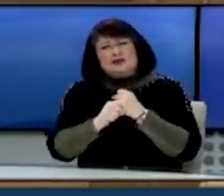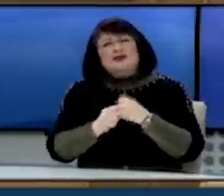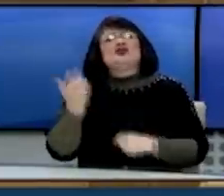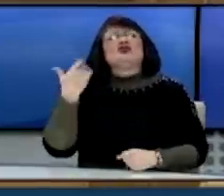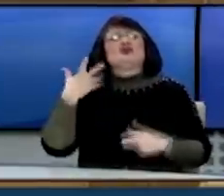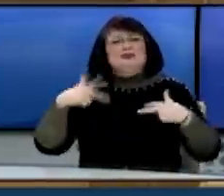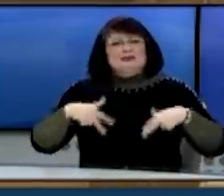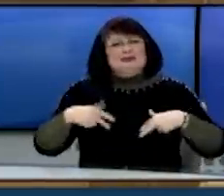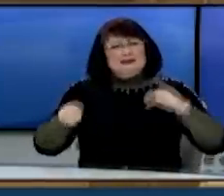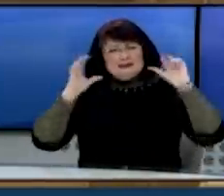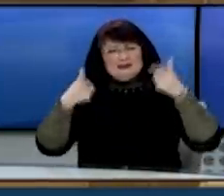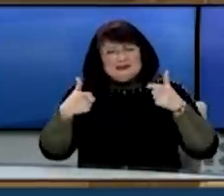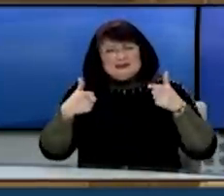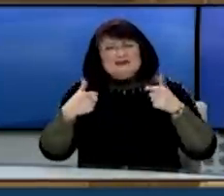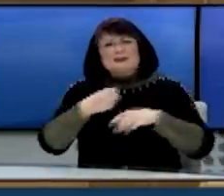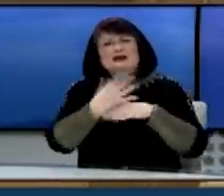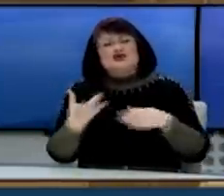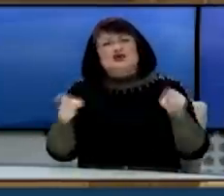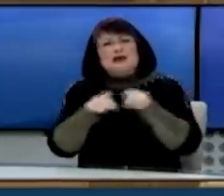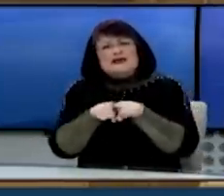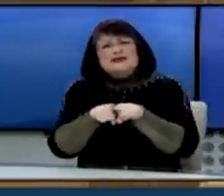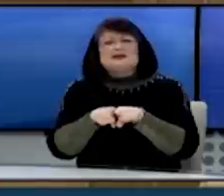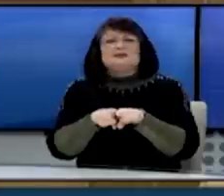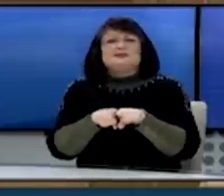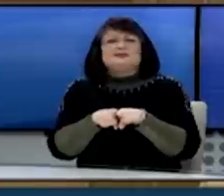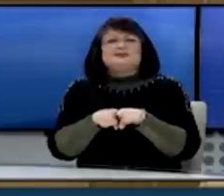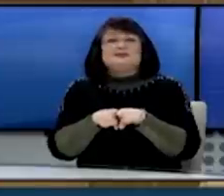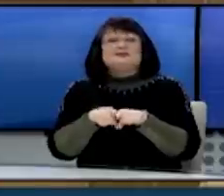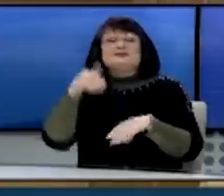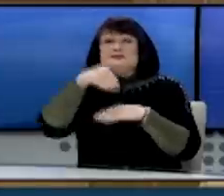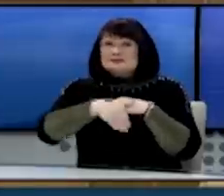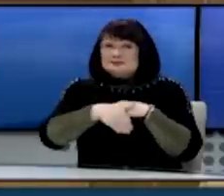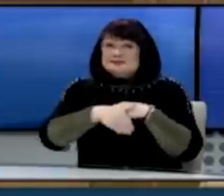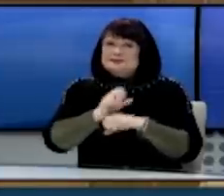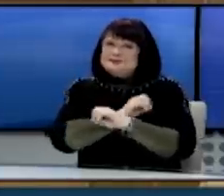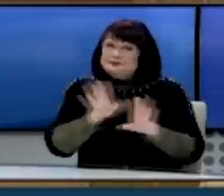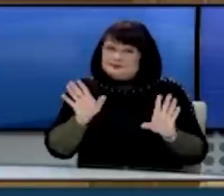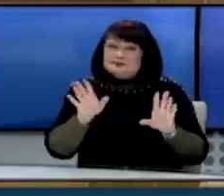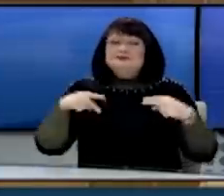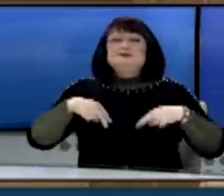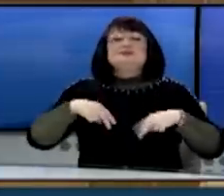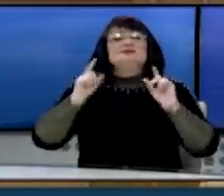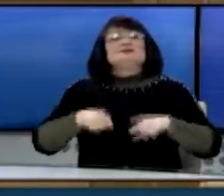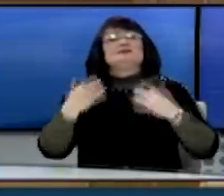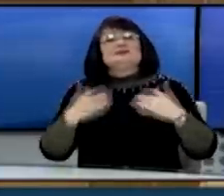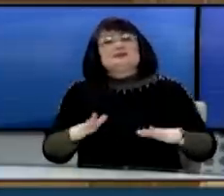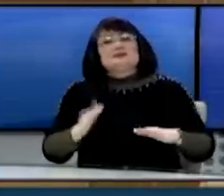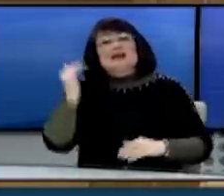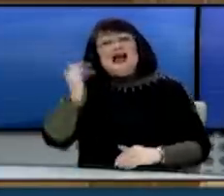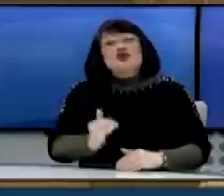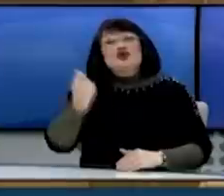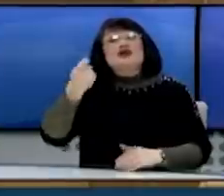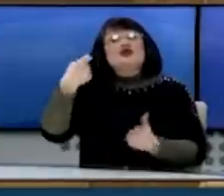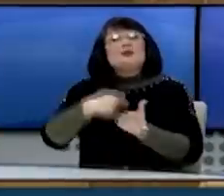τότε κυβέρνηση Νέας Δημοκρατίας ΠΑΣΟΚ κατέβασε σε ένα βράδυ με υπουργική απόφαση τον κατώτατο